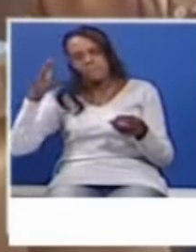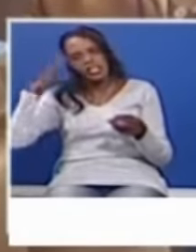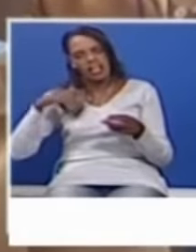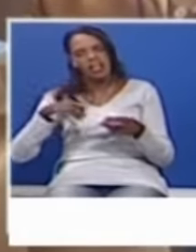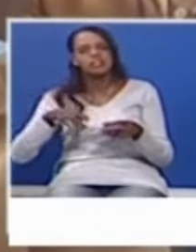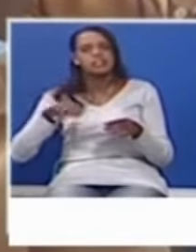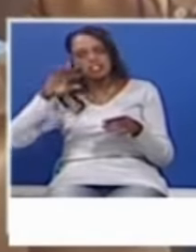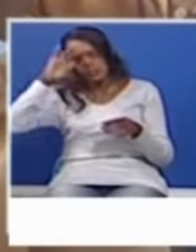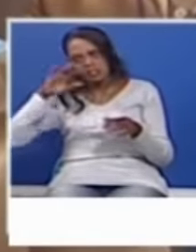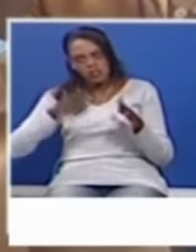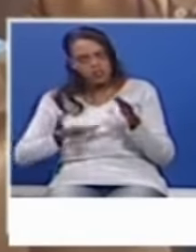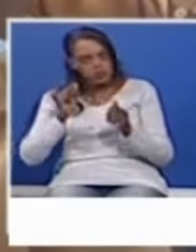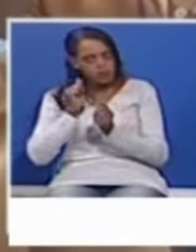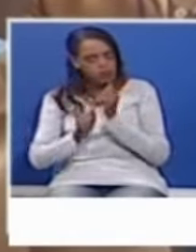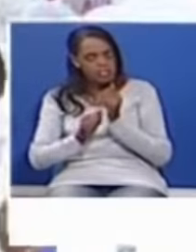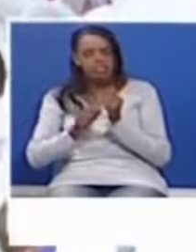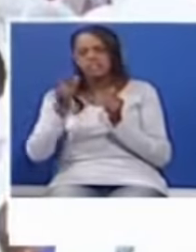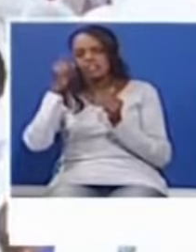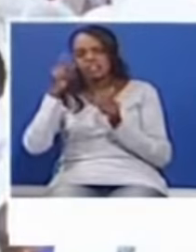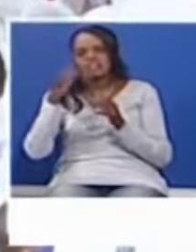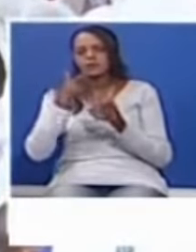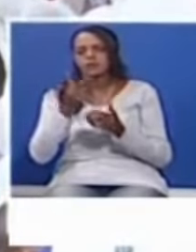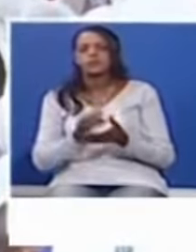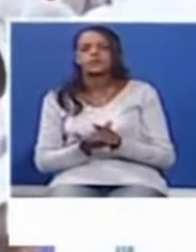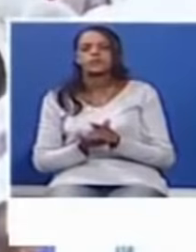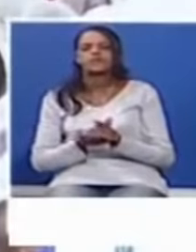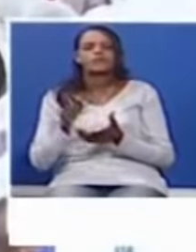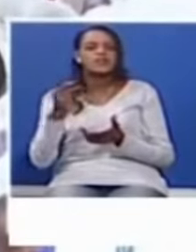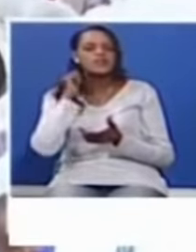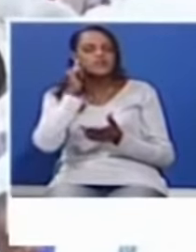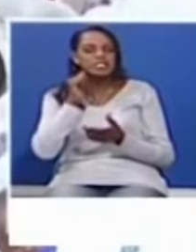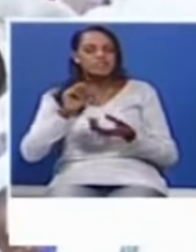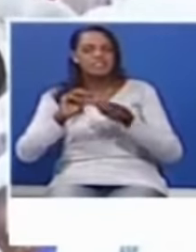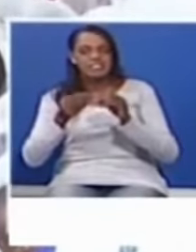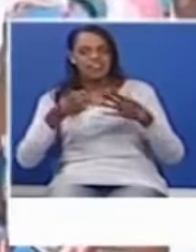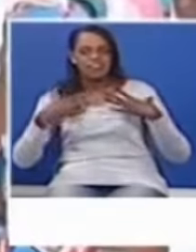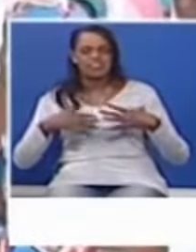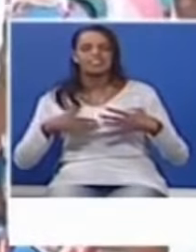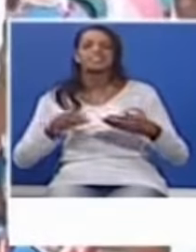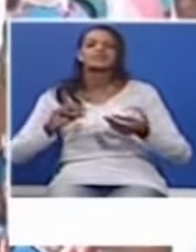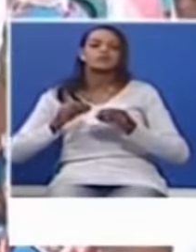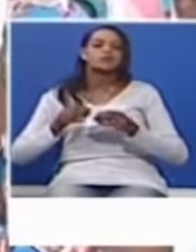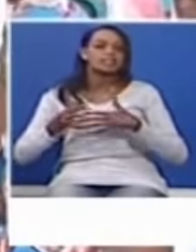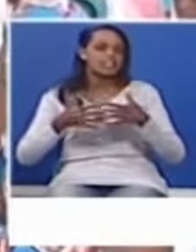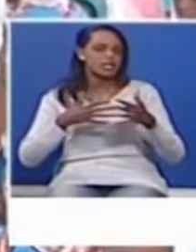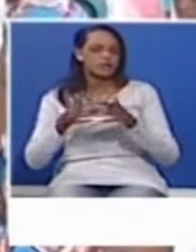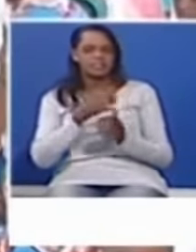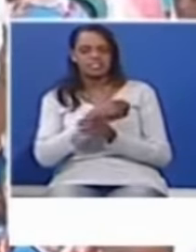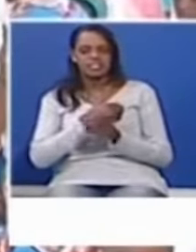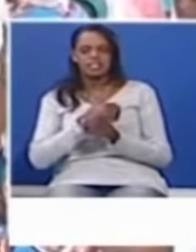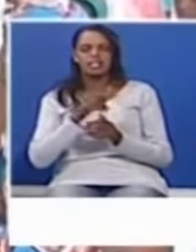ተመሓላለፍቲ ሕማማትን ዝምስገን ንቕሓት ሰሪፁ ከም ዘለብሪሆም ከም ውፅኢት ናይቲ ምስ መሻርክቲ ኣካላት ብምወሃሃድ ዝተካየደ ፃዕሪ